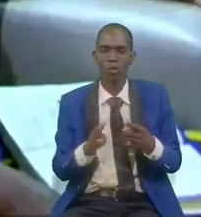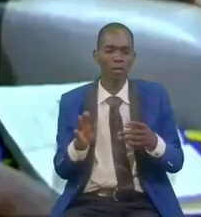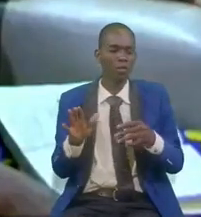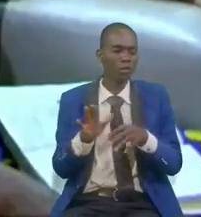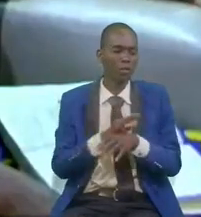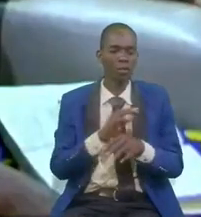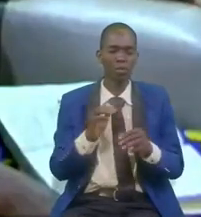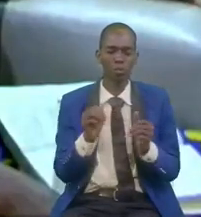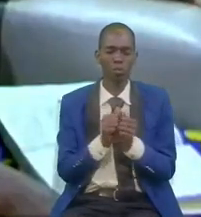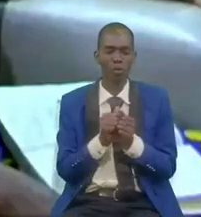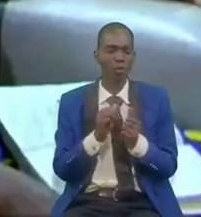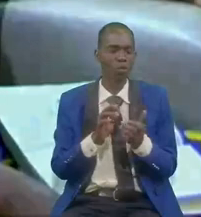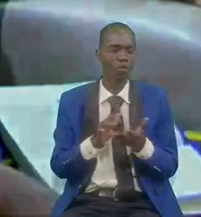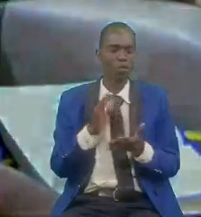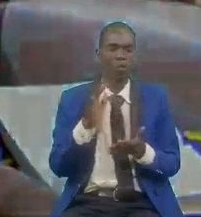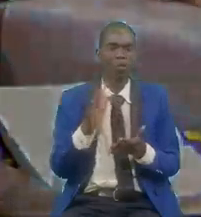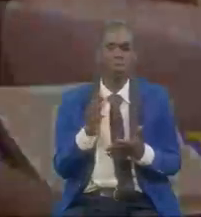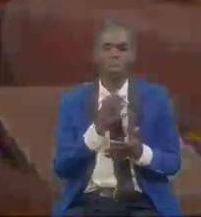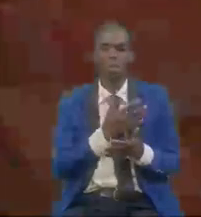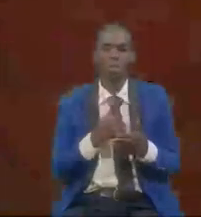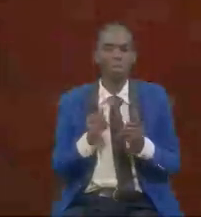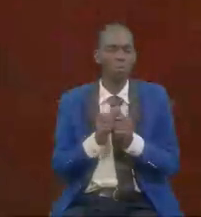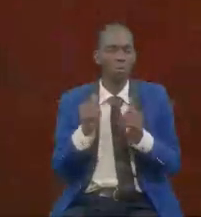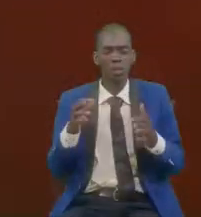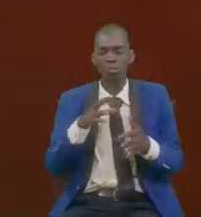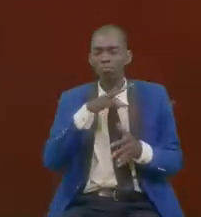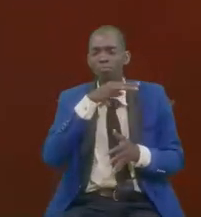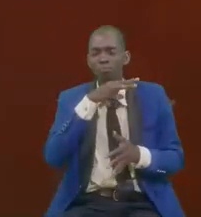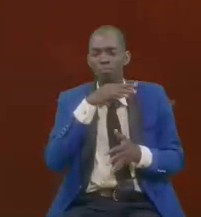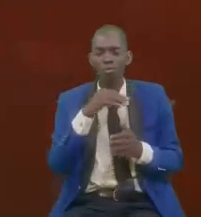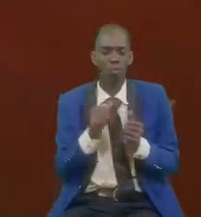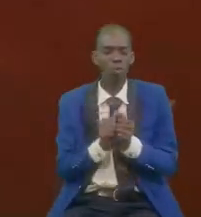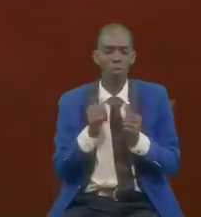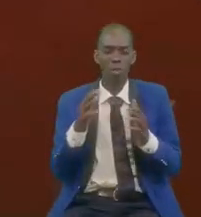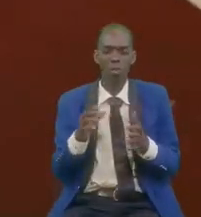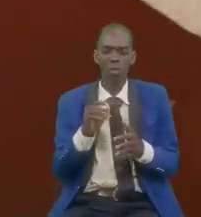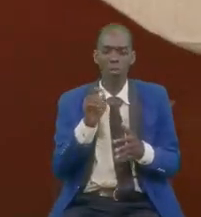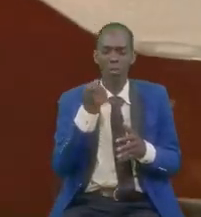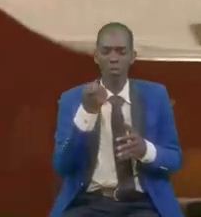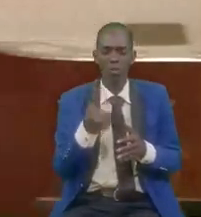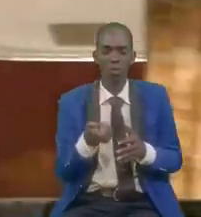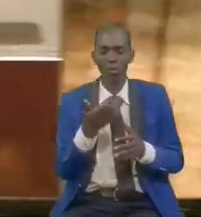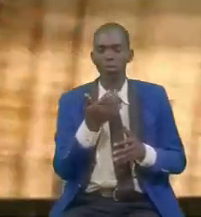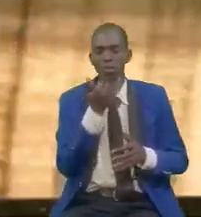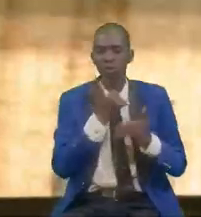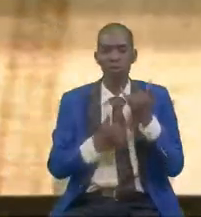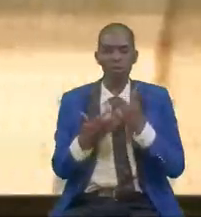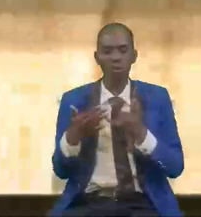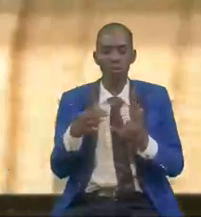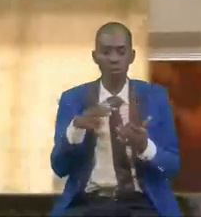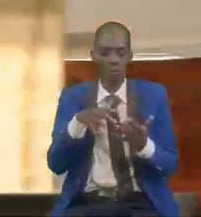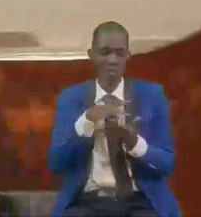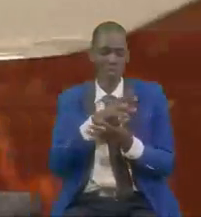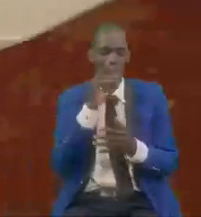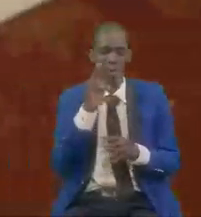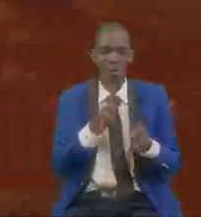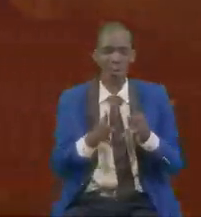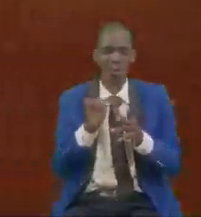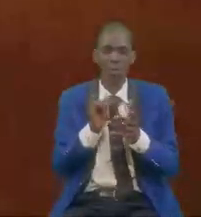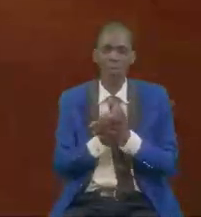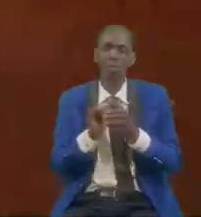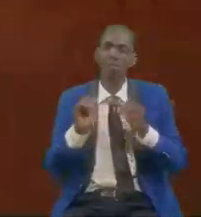que l'Église soit sans tache, que l'Église soit sans blâme, sont les gens